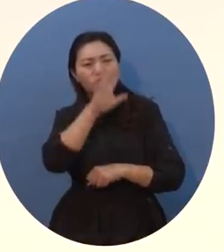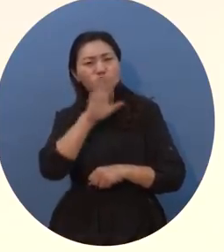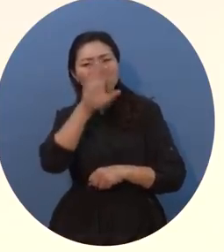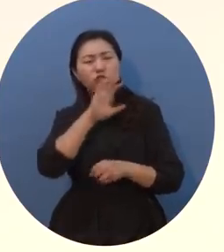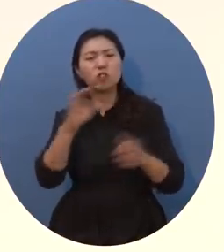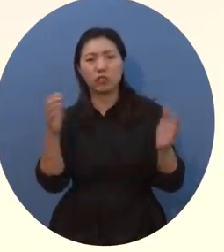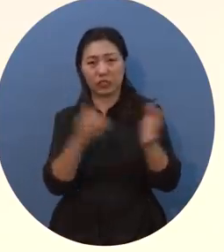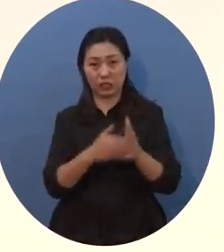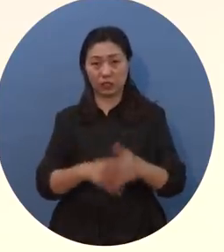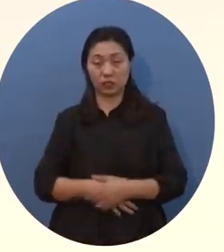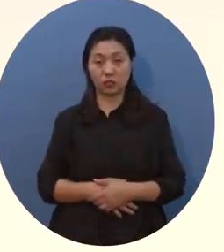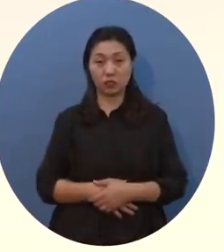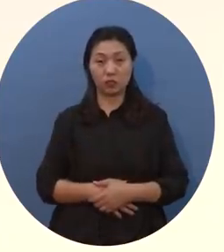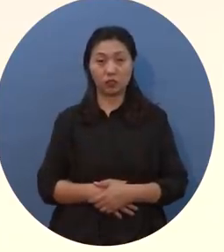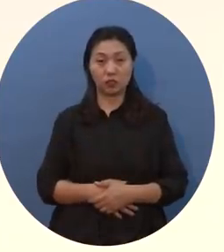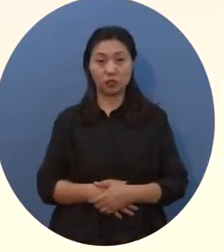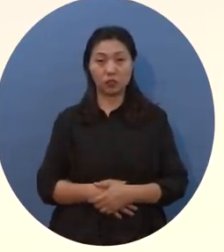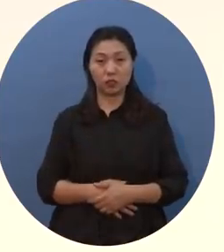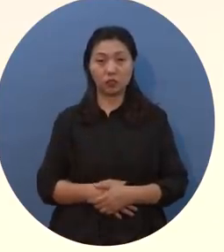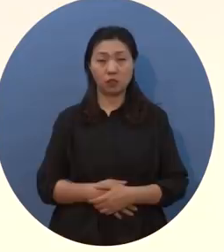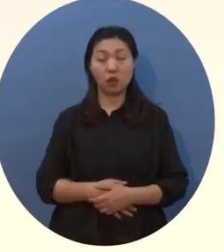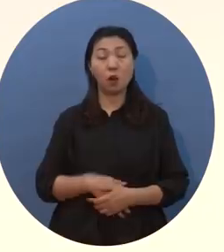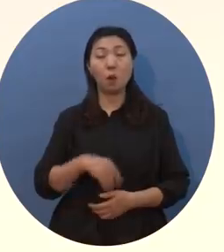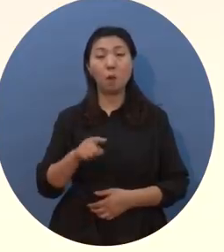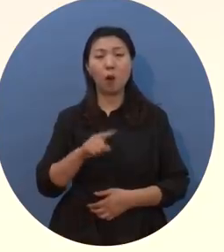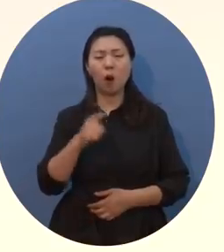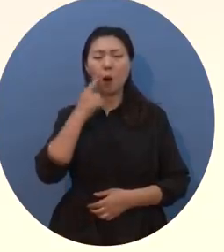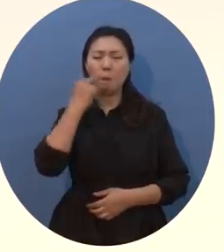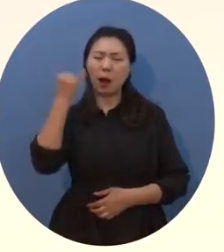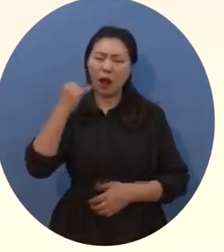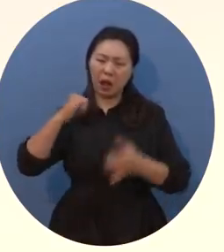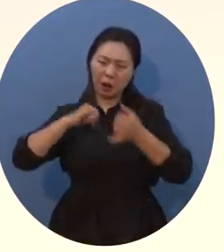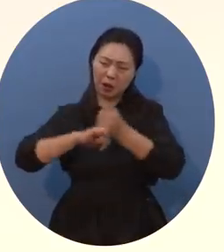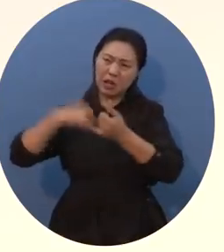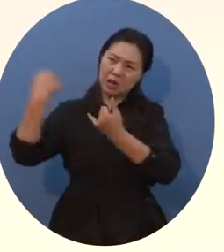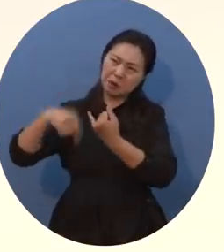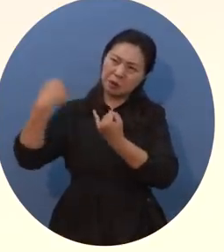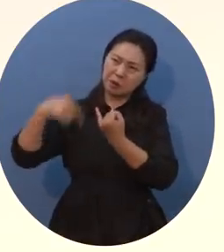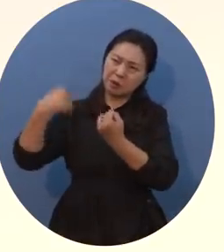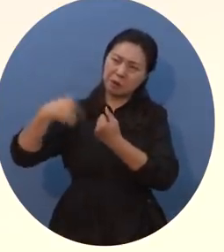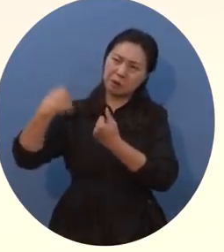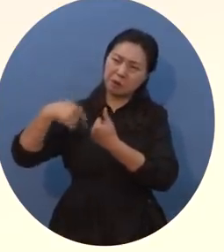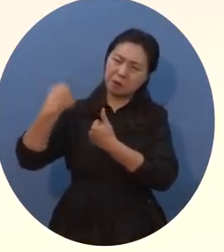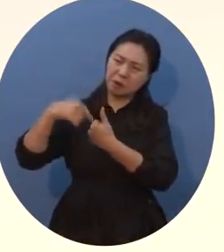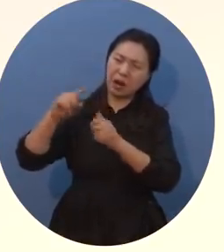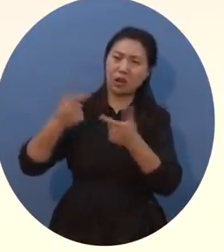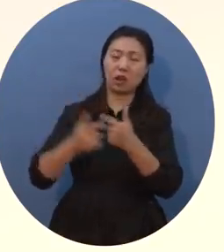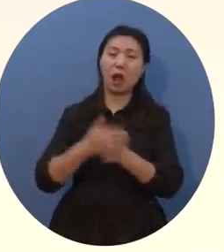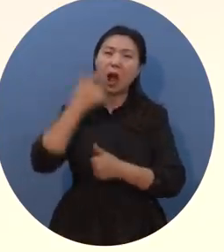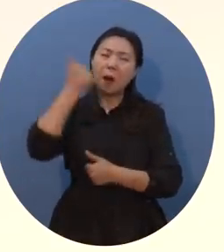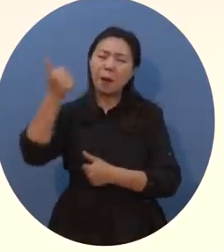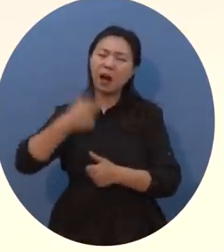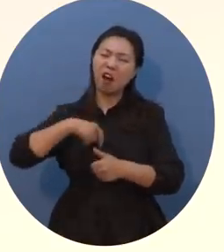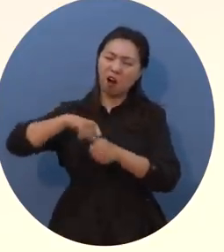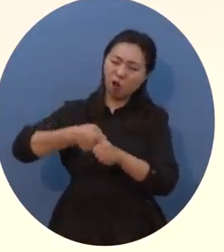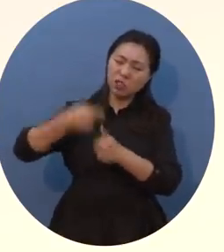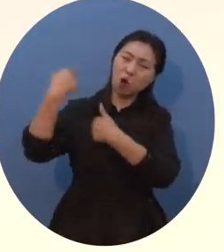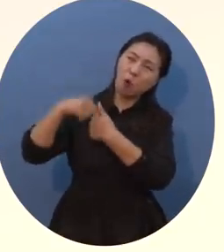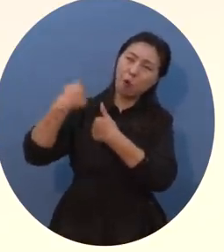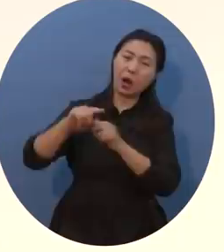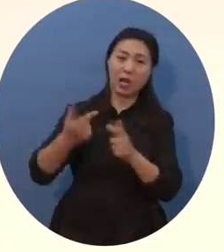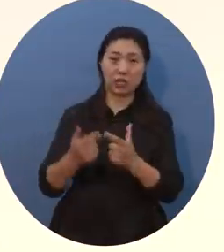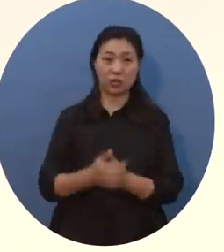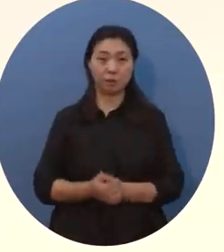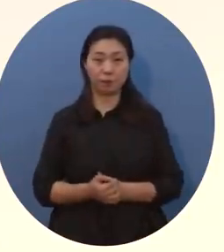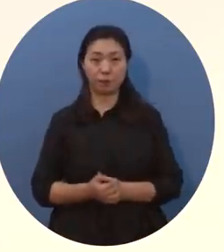훈련이 됐다. 그게 엄마가 꼭 그렇게 교육을 시켰어가 아니고 아빠가 교육을 그렇게 시켰어도